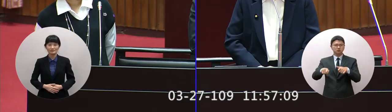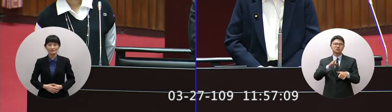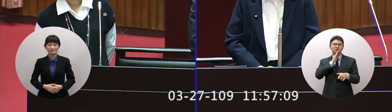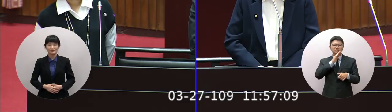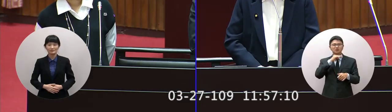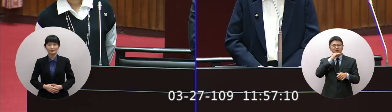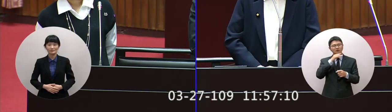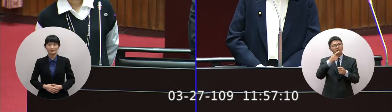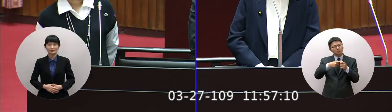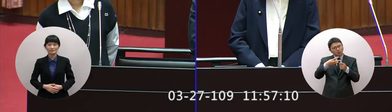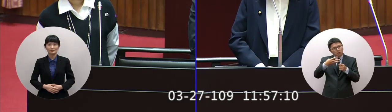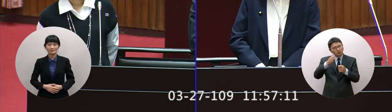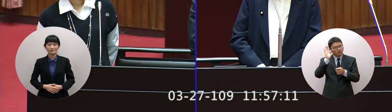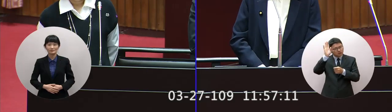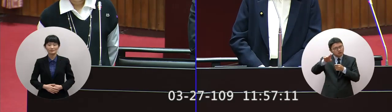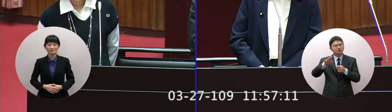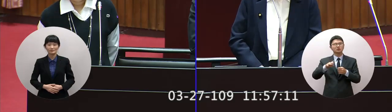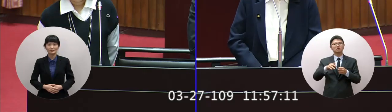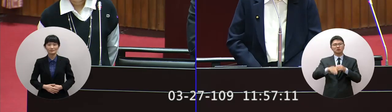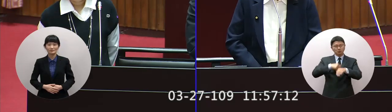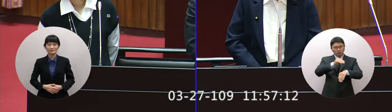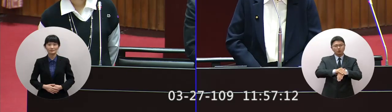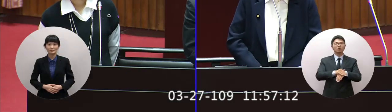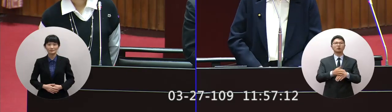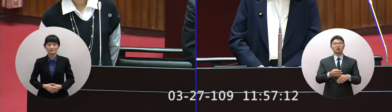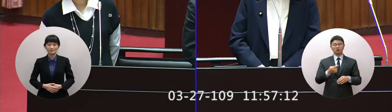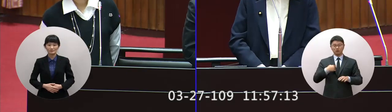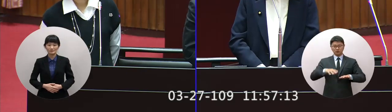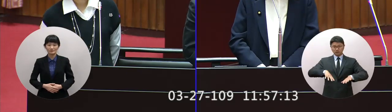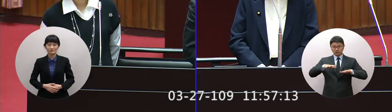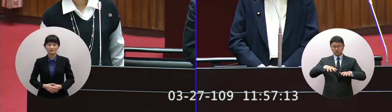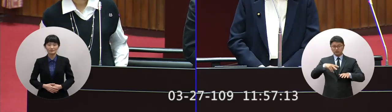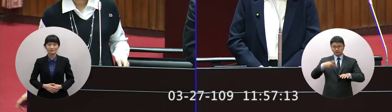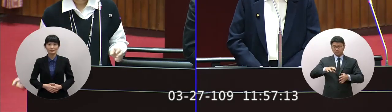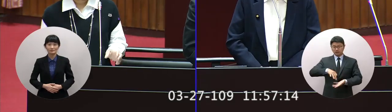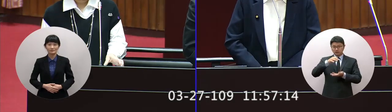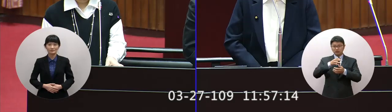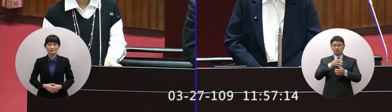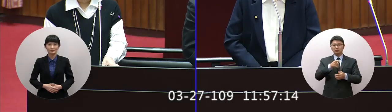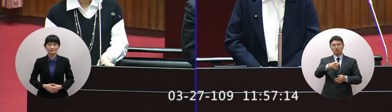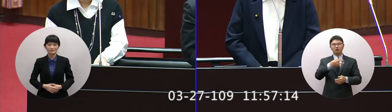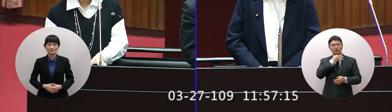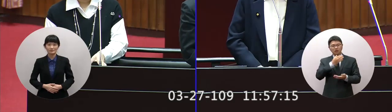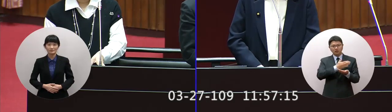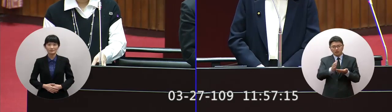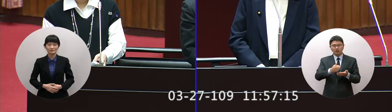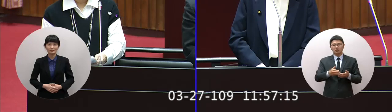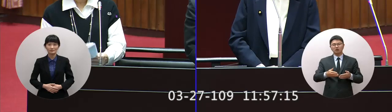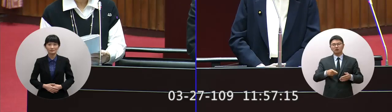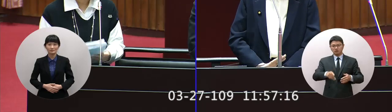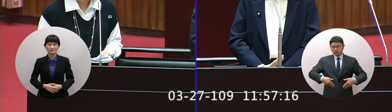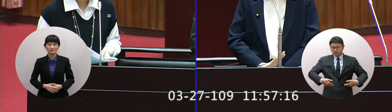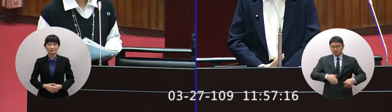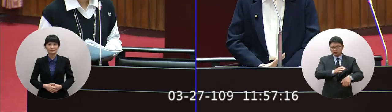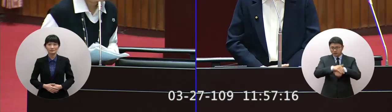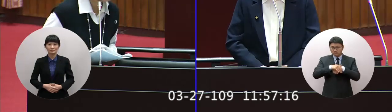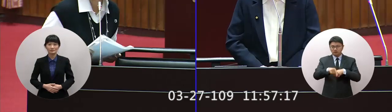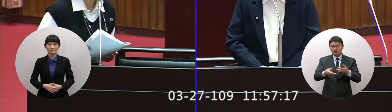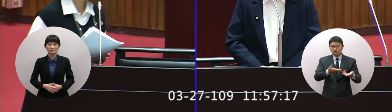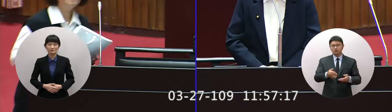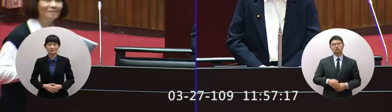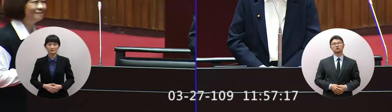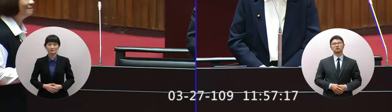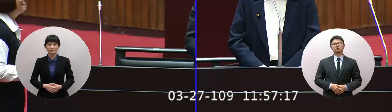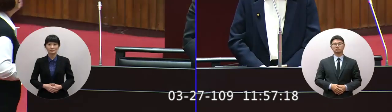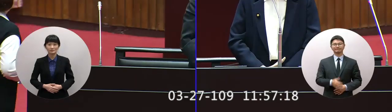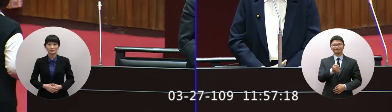知道结果的。那很快的，我想要提纾困救急的事情。我们许多的纾